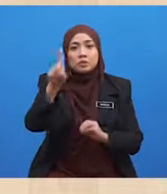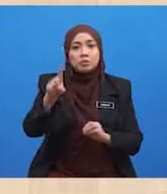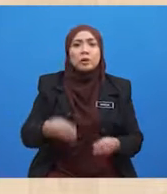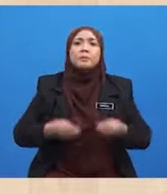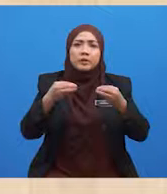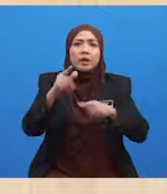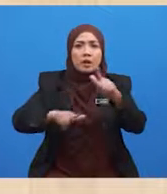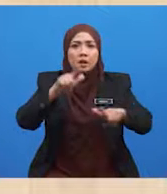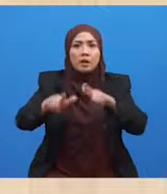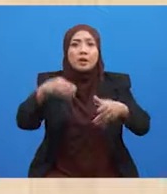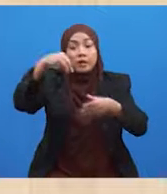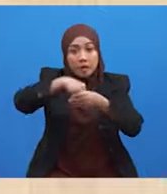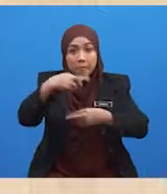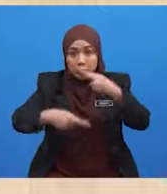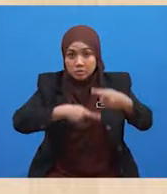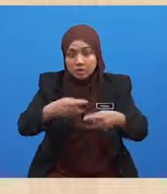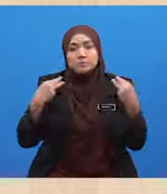dalam proses pemasaran